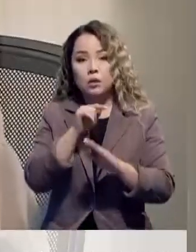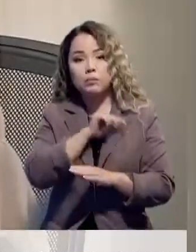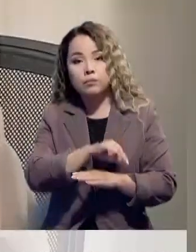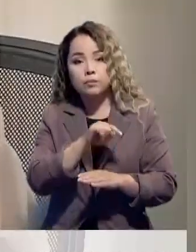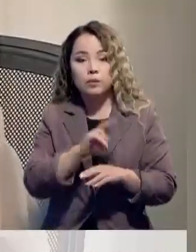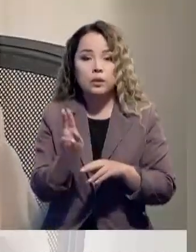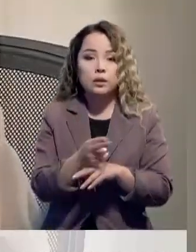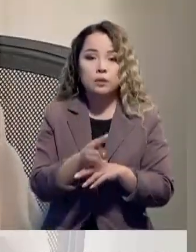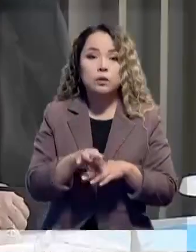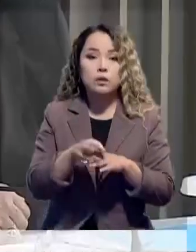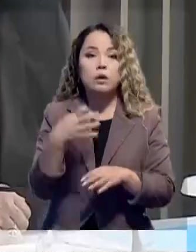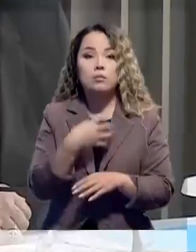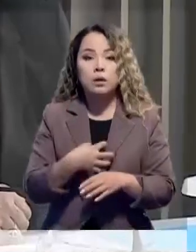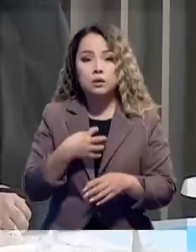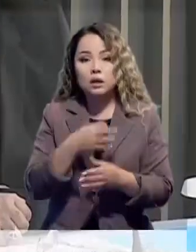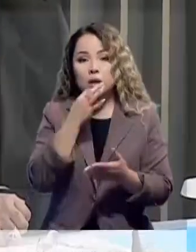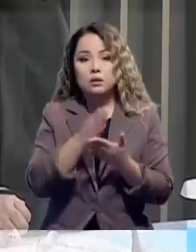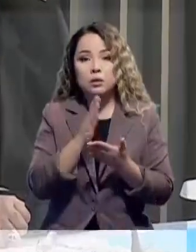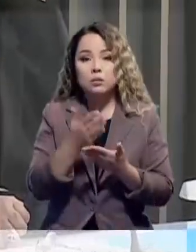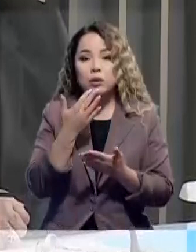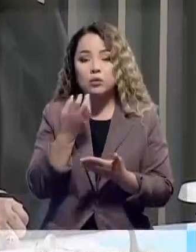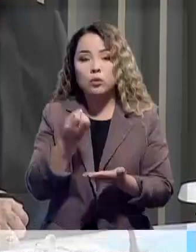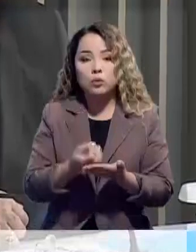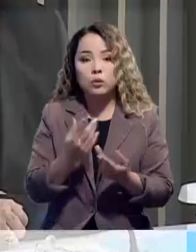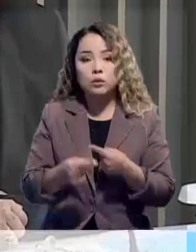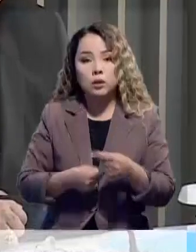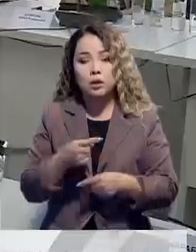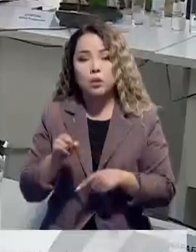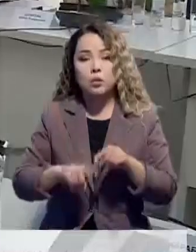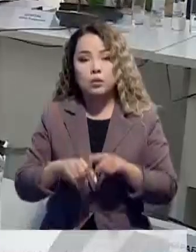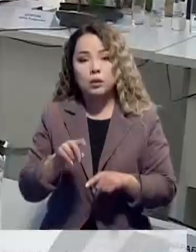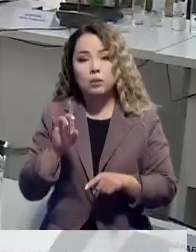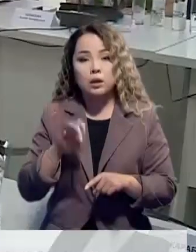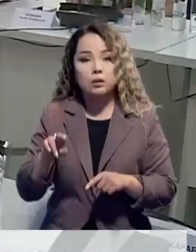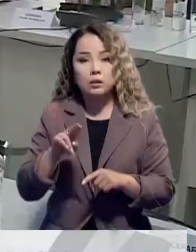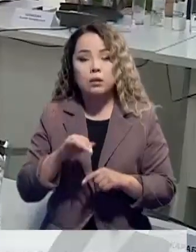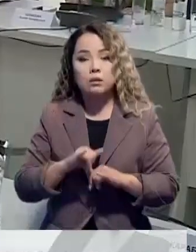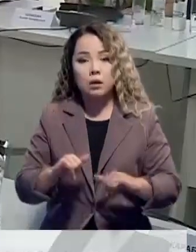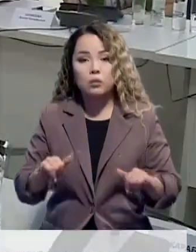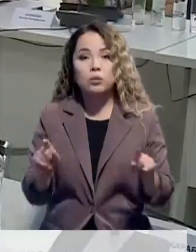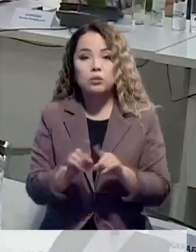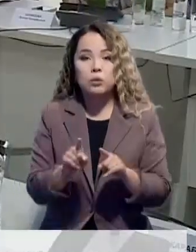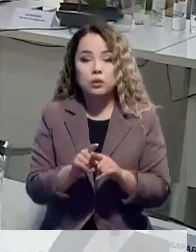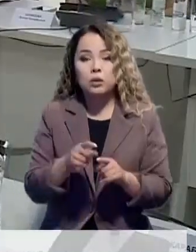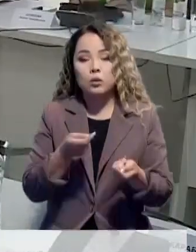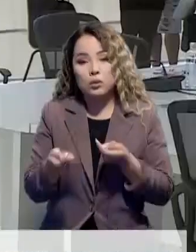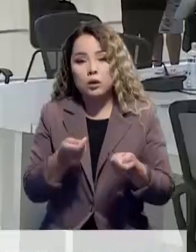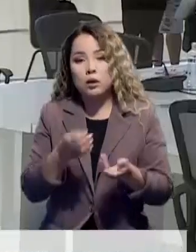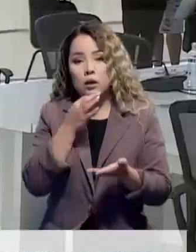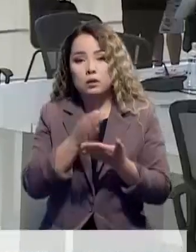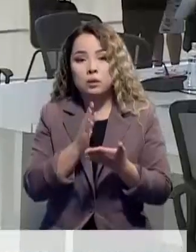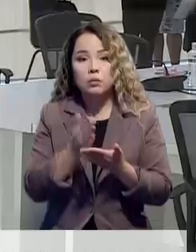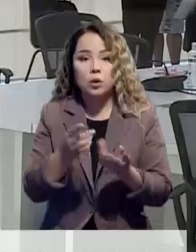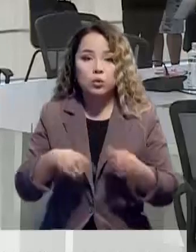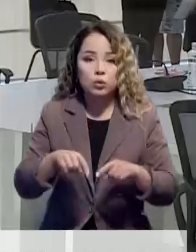құлықты тәрбиелеудің маңыздылығын, сондай-ақ ұлттық құндылықтар мен отандық брендті дамытуда әйелдердің рөлін атап өтті.